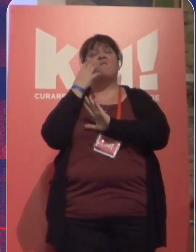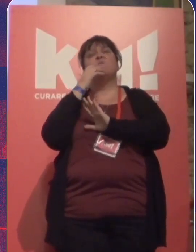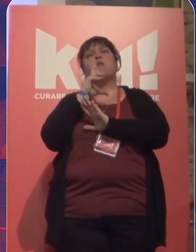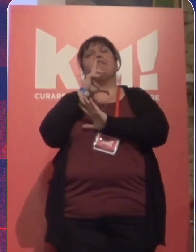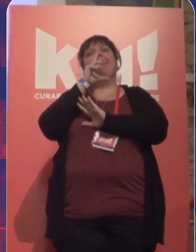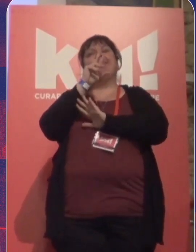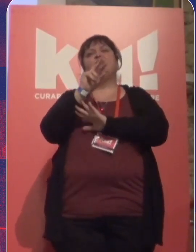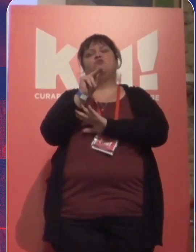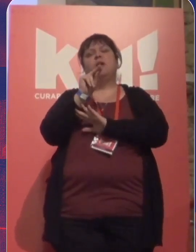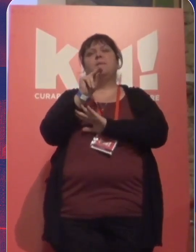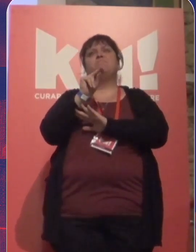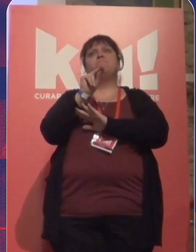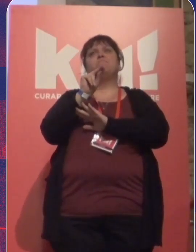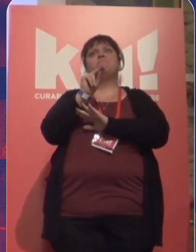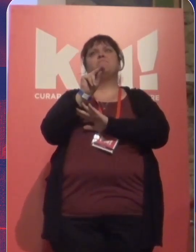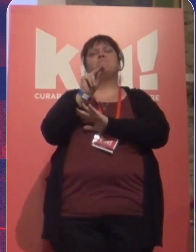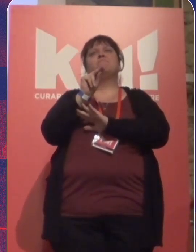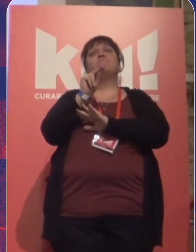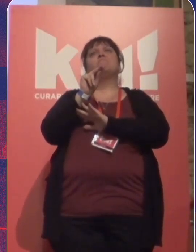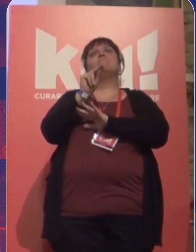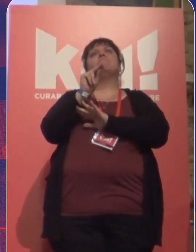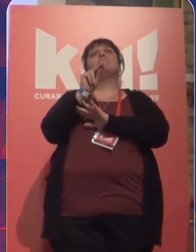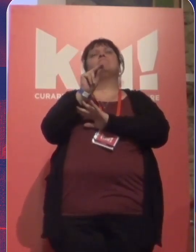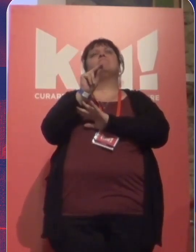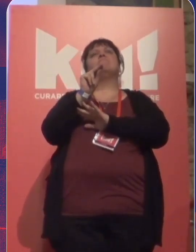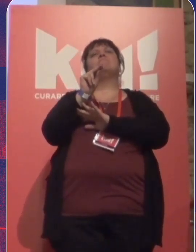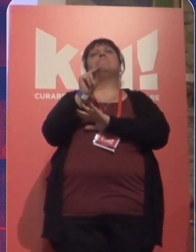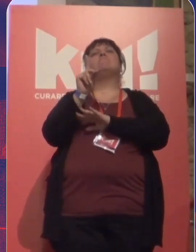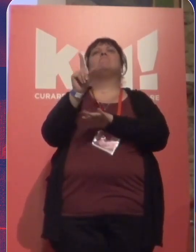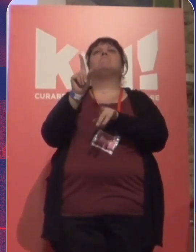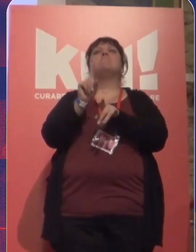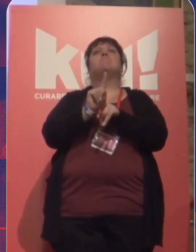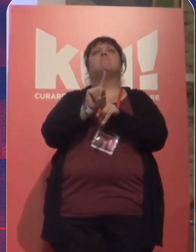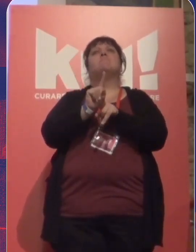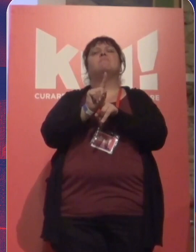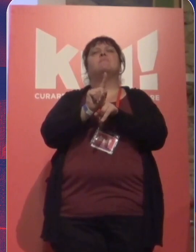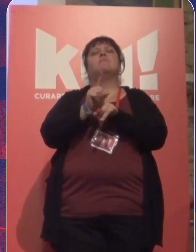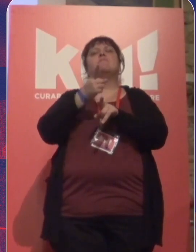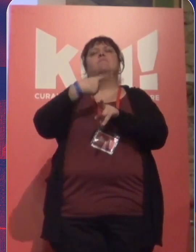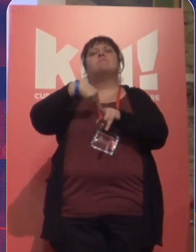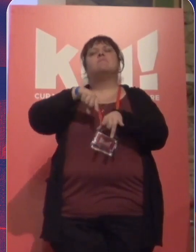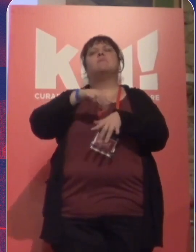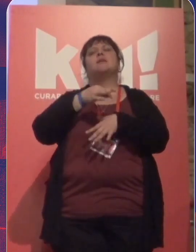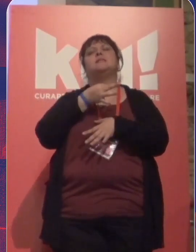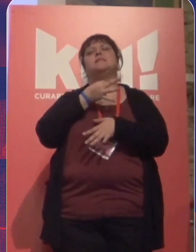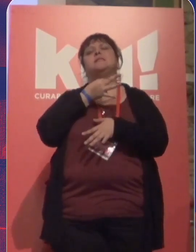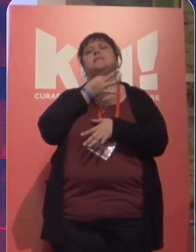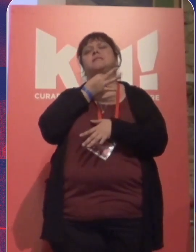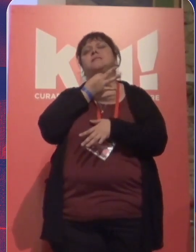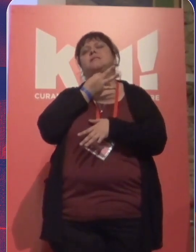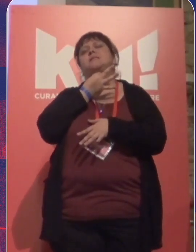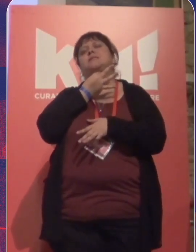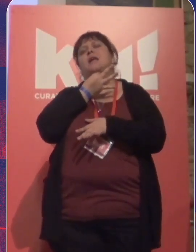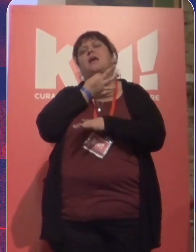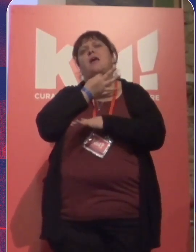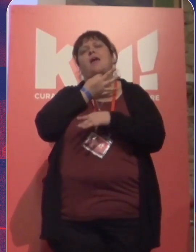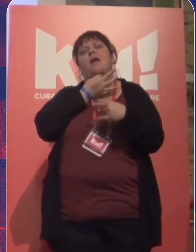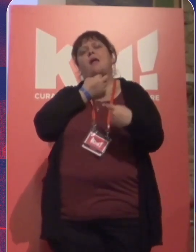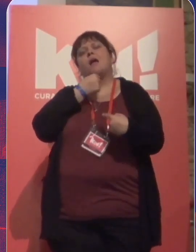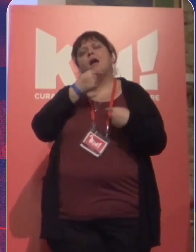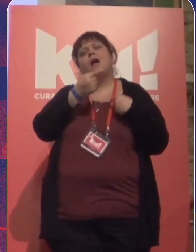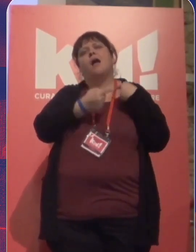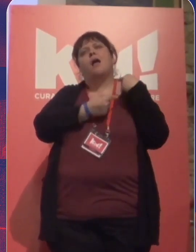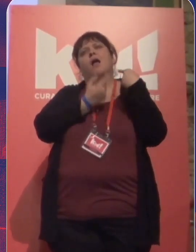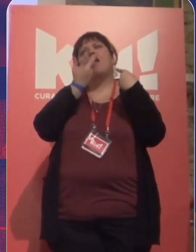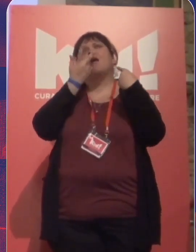la infinita sete di obbedienza da parte dell'essere umano